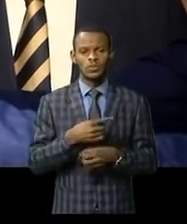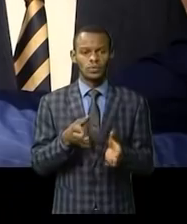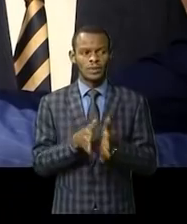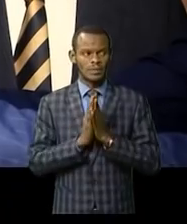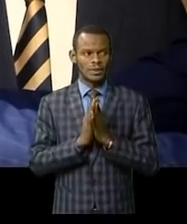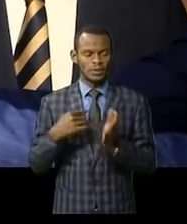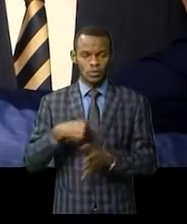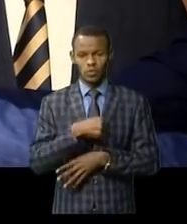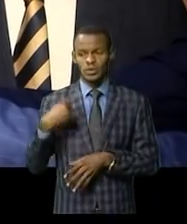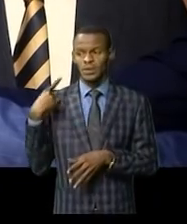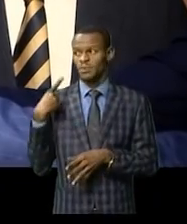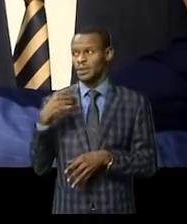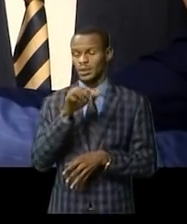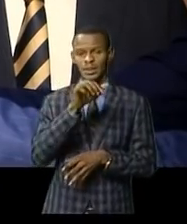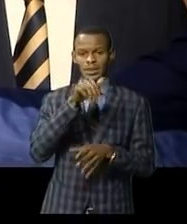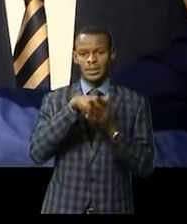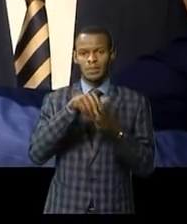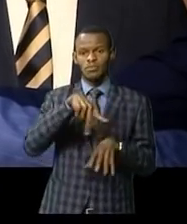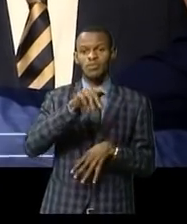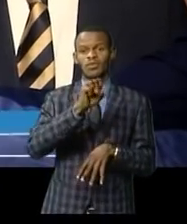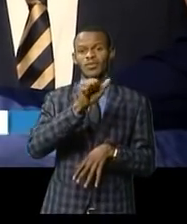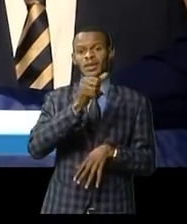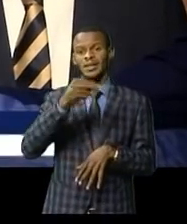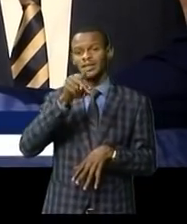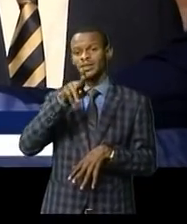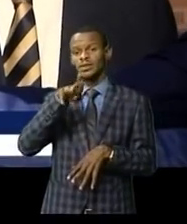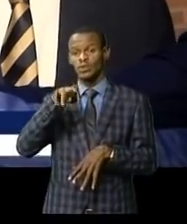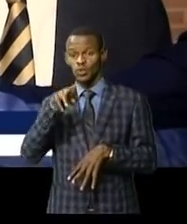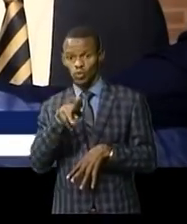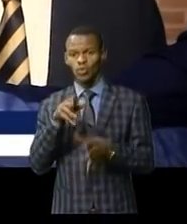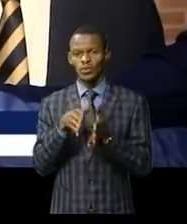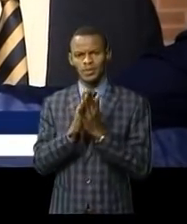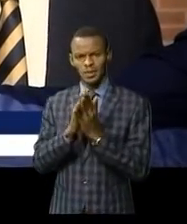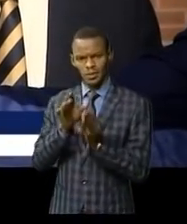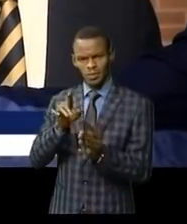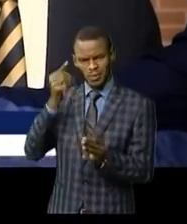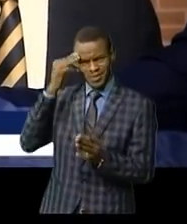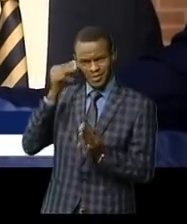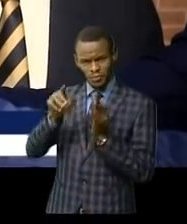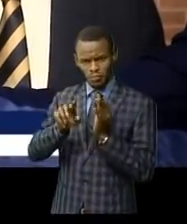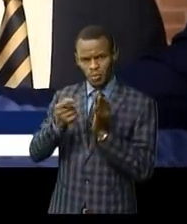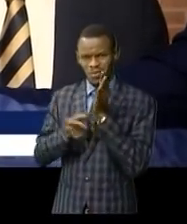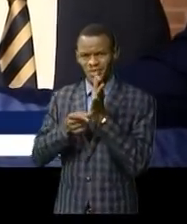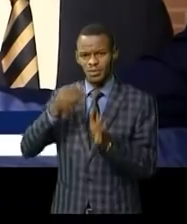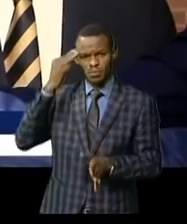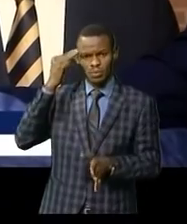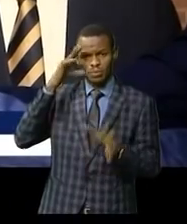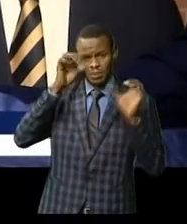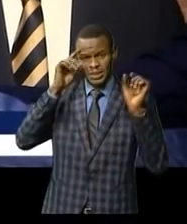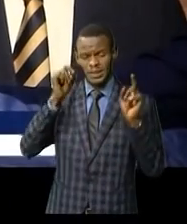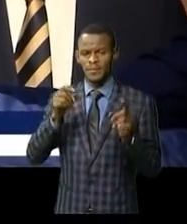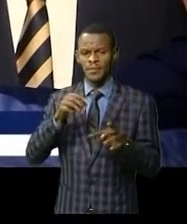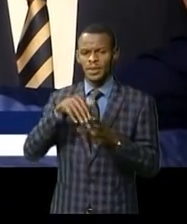Sankuru, au premier vice-président, devant tous nos collègues de l'espace Grand Kasaï, que